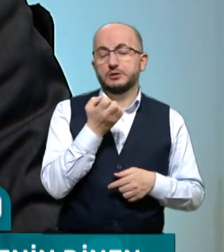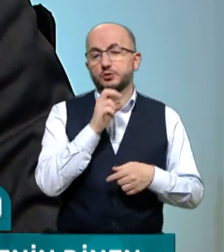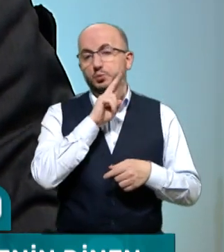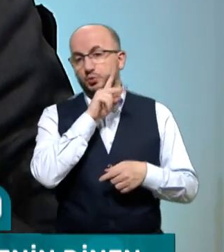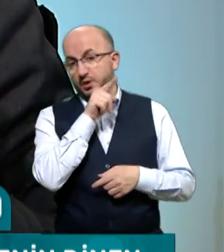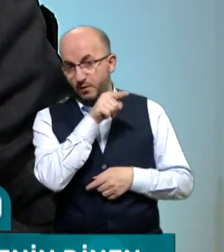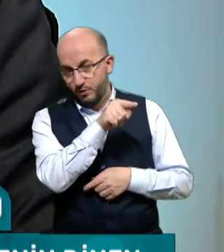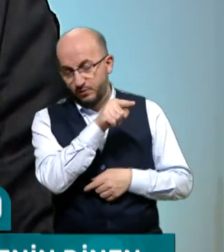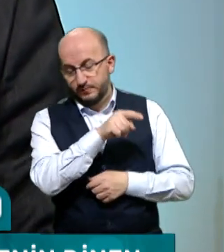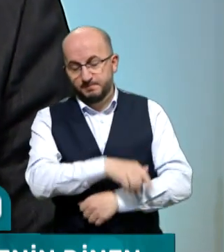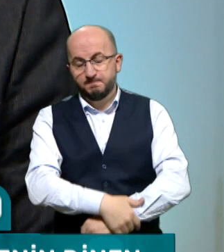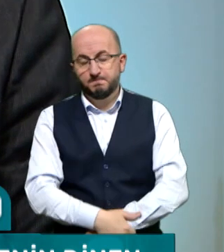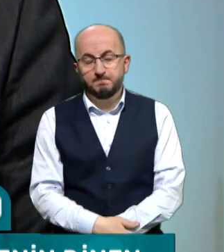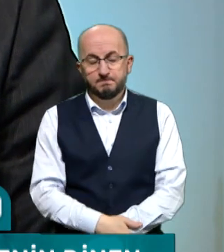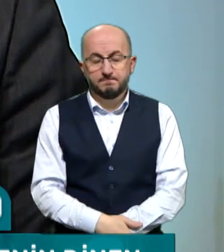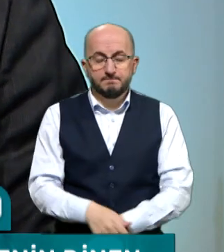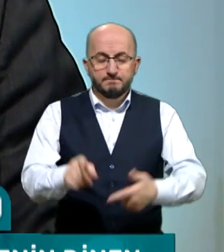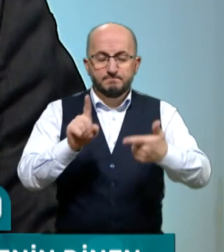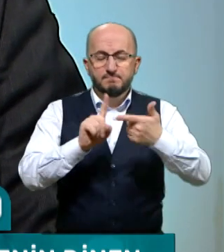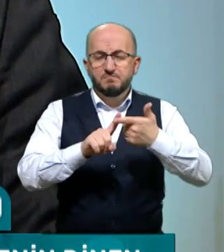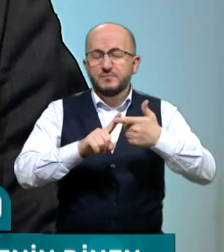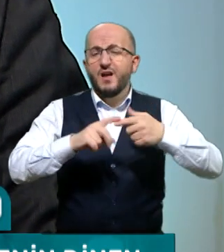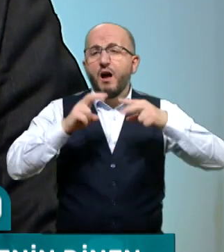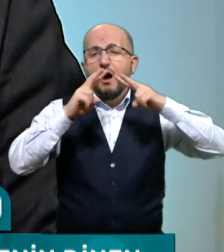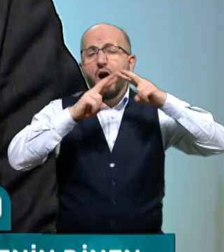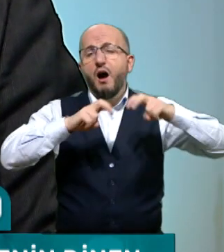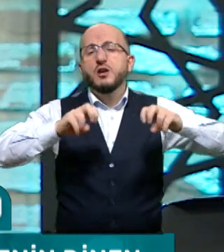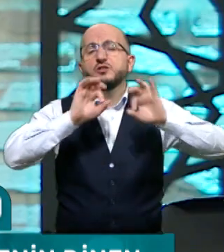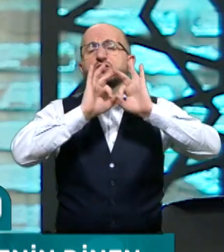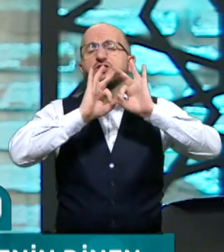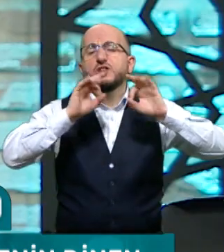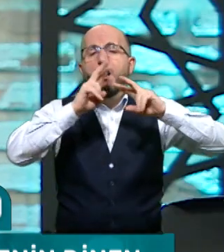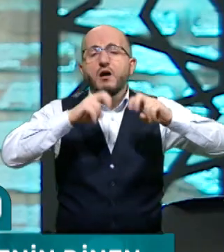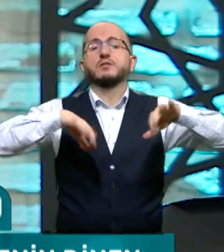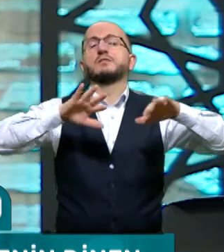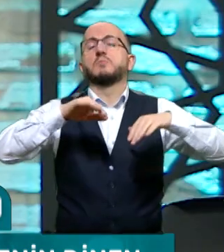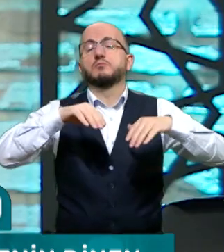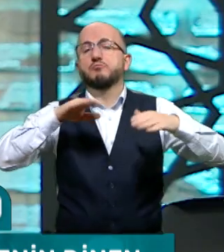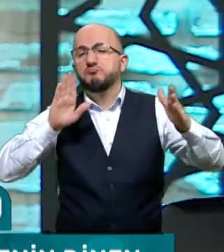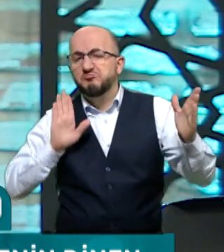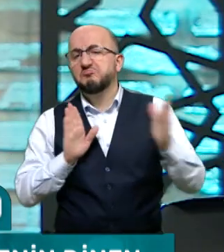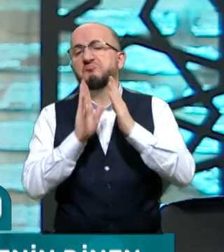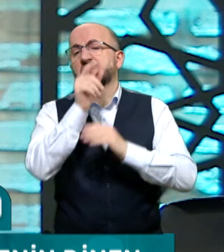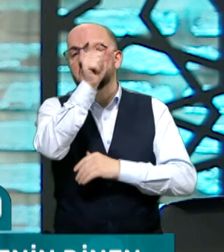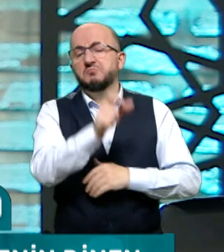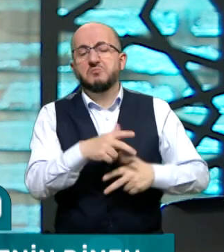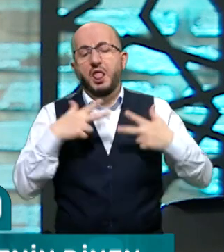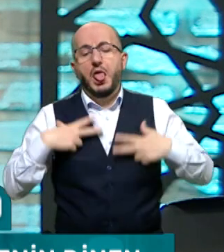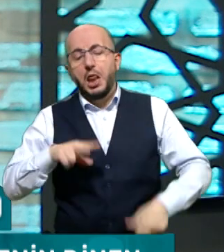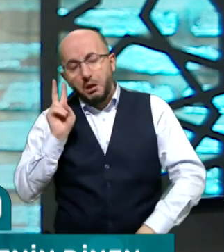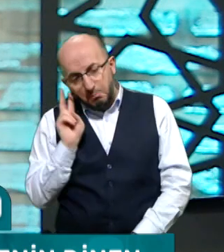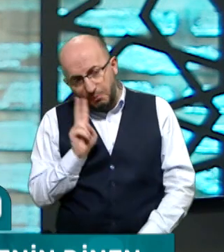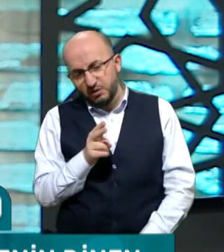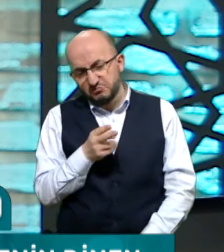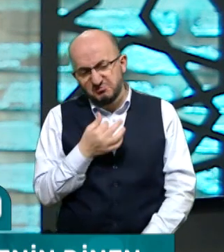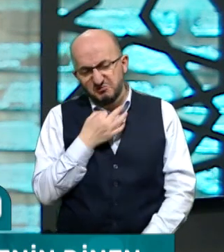günahkardır. İkinci şey, araştırmadık. Hiçbir araştırmadan önümüze çıktı. Diyelim ki elbisesine baktık.